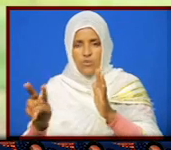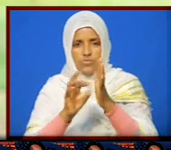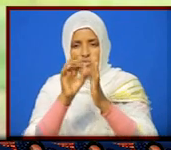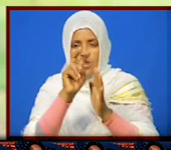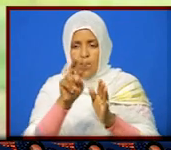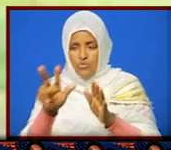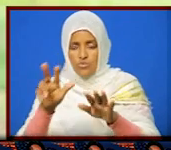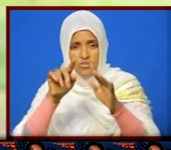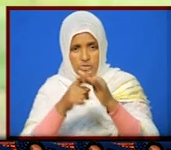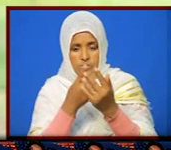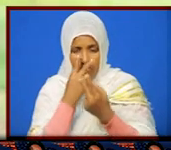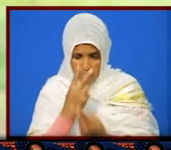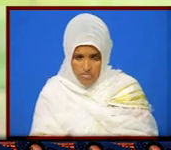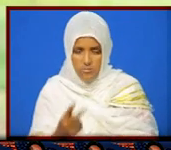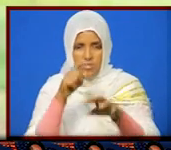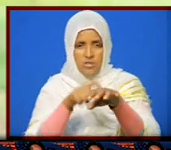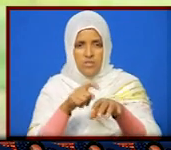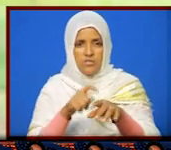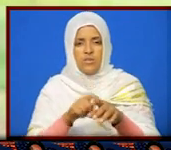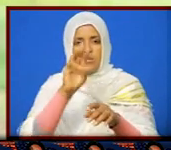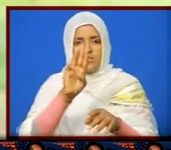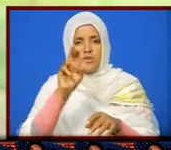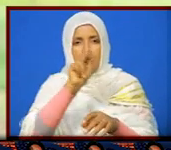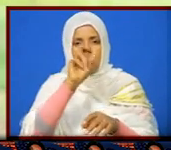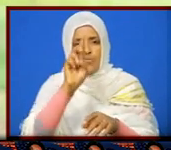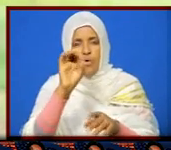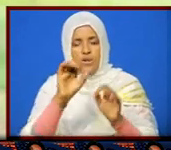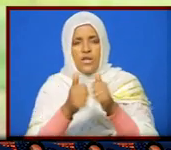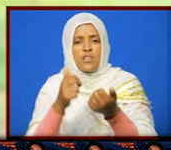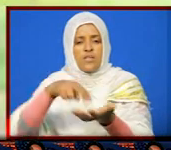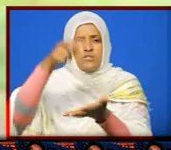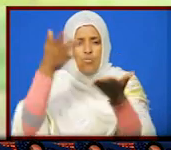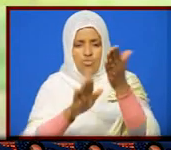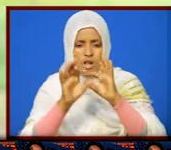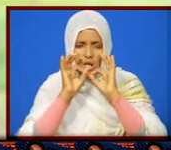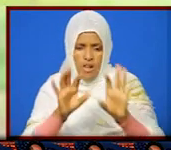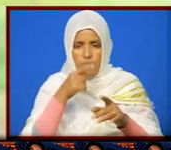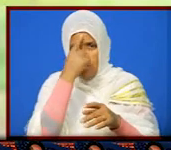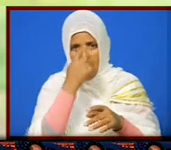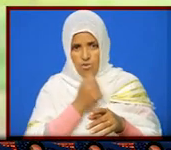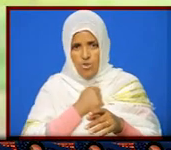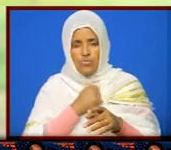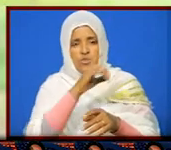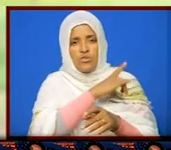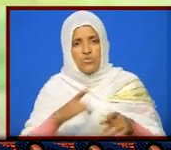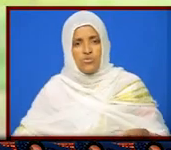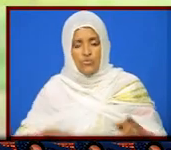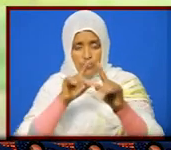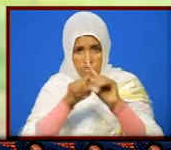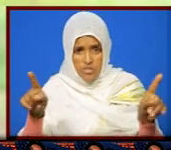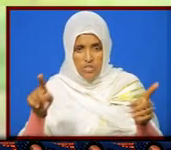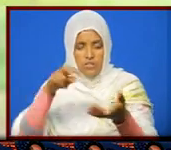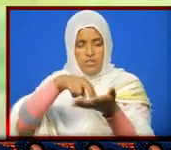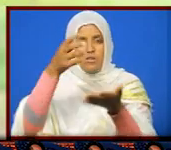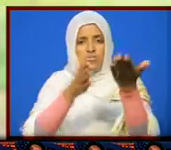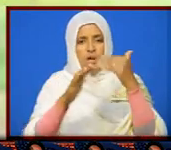ምዕራፍ 22 ከቁጥር 23 ጀምረን ስንመለከተው ሰዱቃውያን እንዴት ትንሣኤ ሙታን የለም ብለው ያምኑ እንደነበረ፣ ክርስቶስ ግን